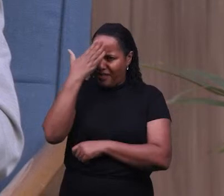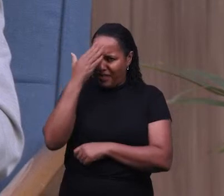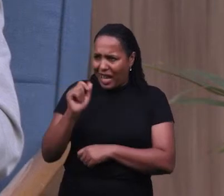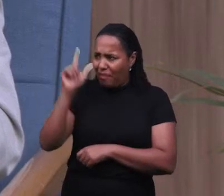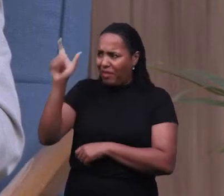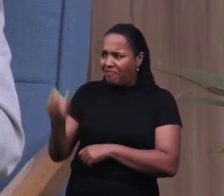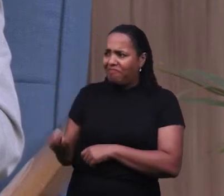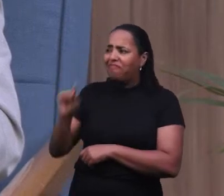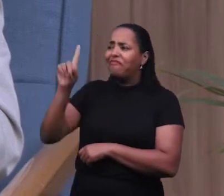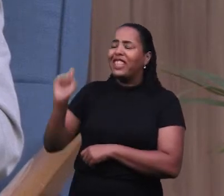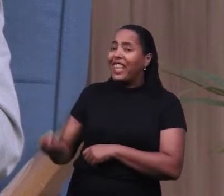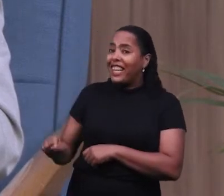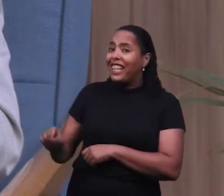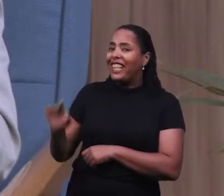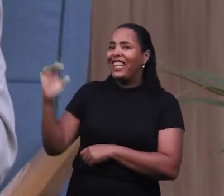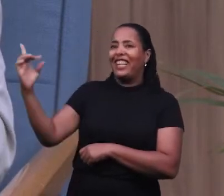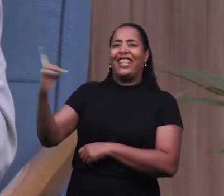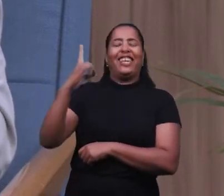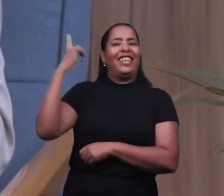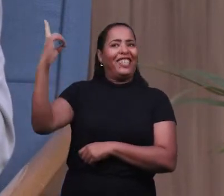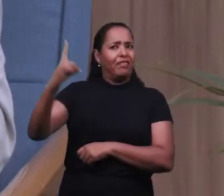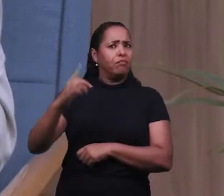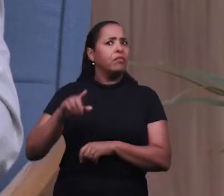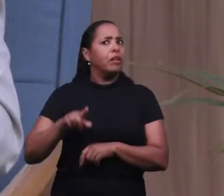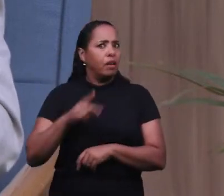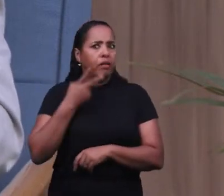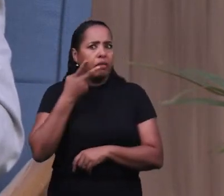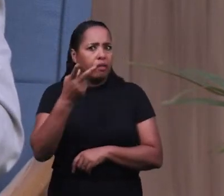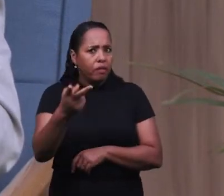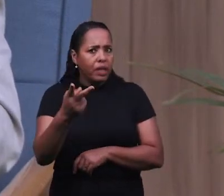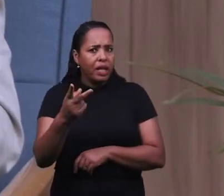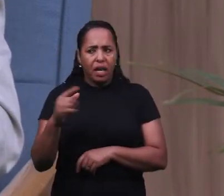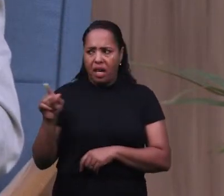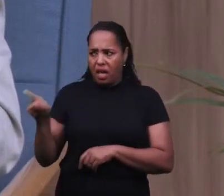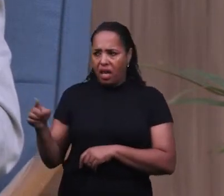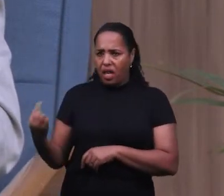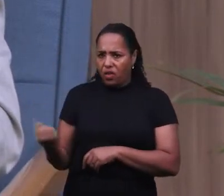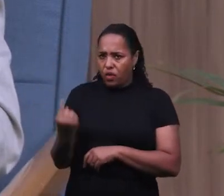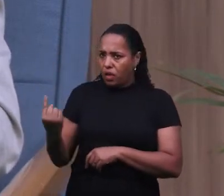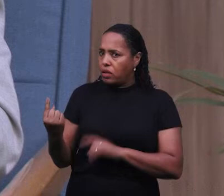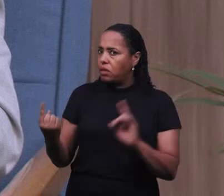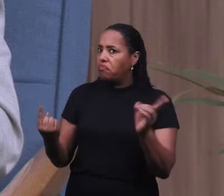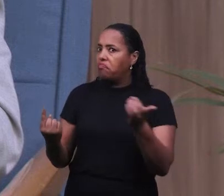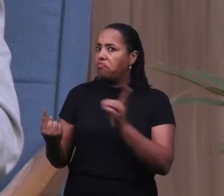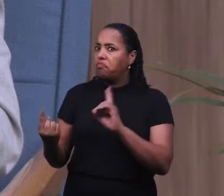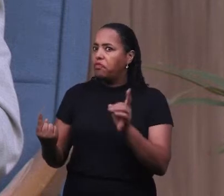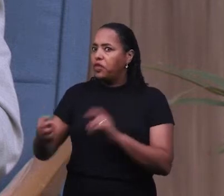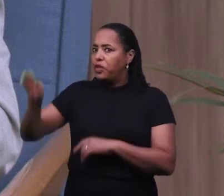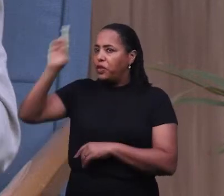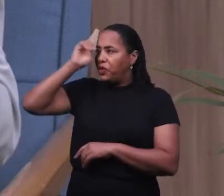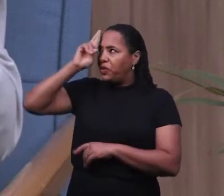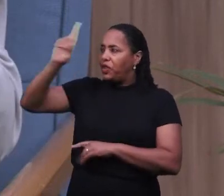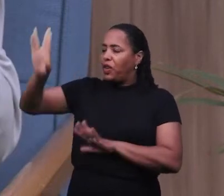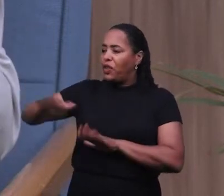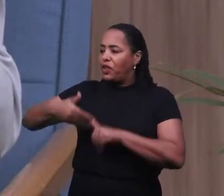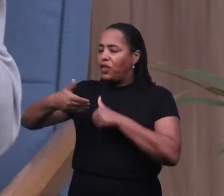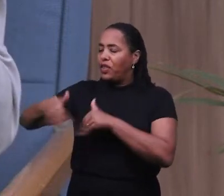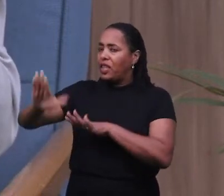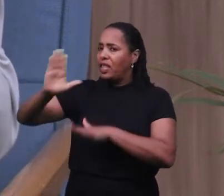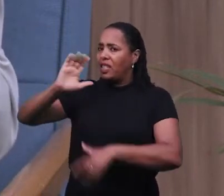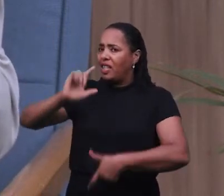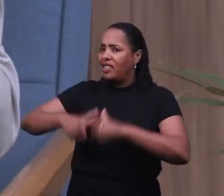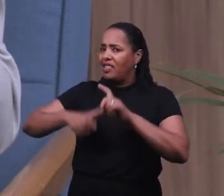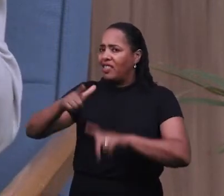Vous savez déjà de qui je parle, n'est-ce pas? C'est David. Et je veux vous dire une chose, il n'était pas tout seul. Le Seigneur